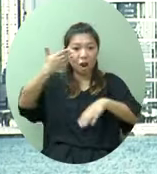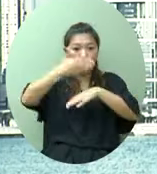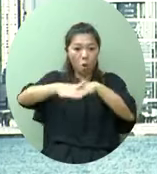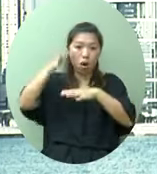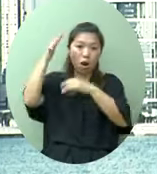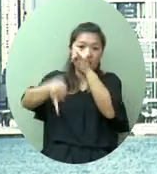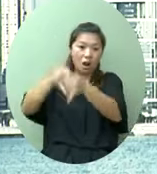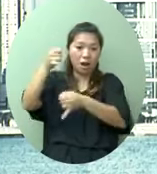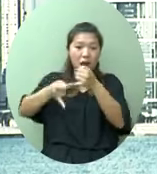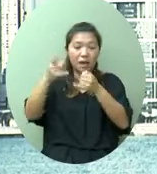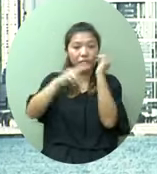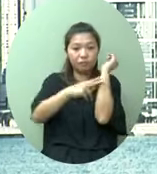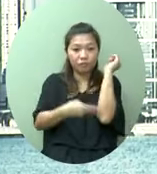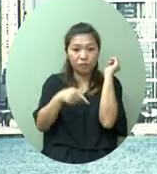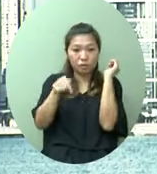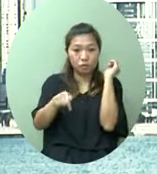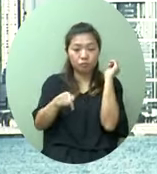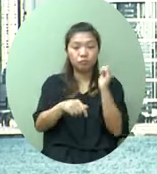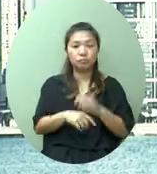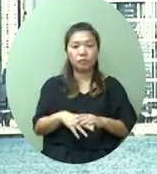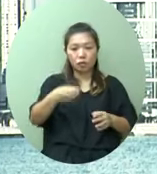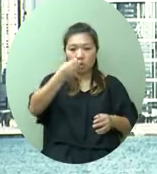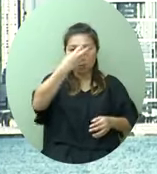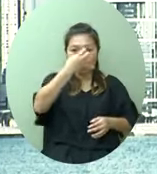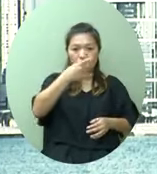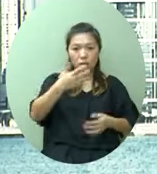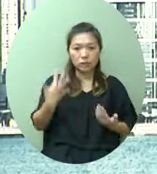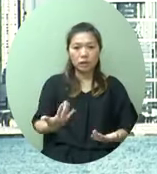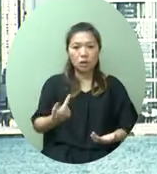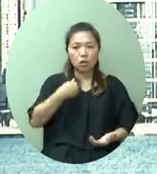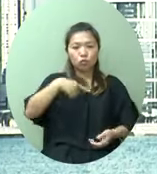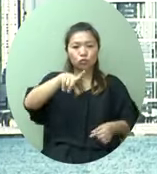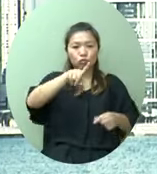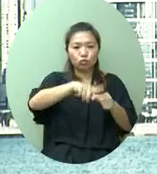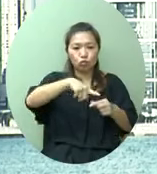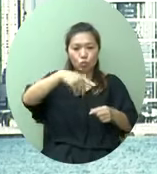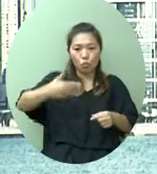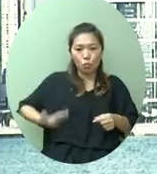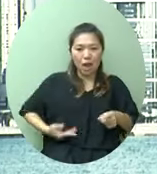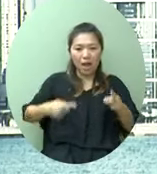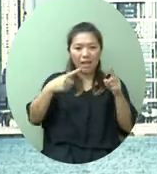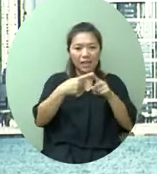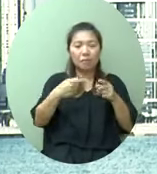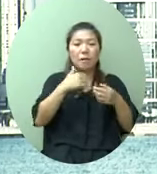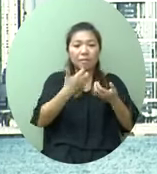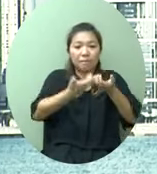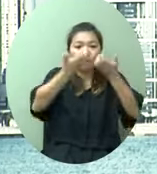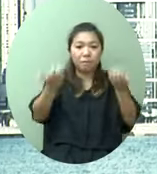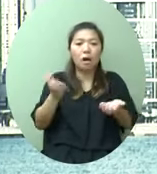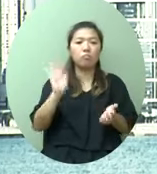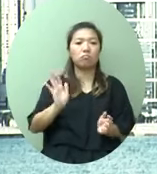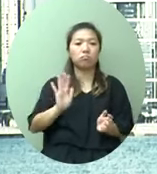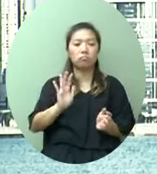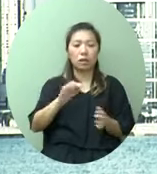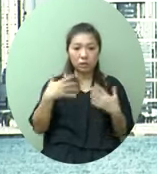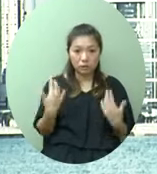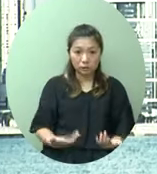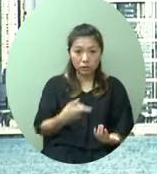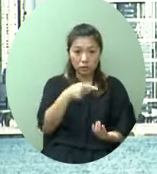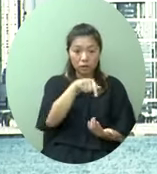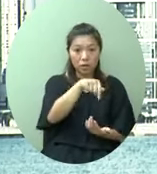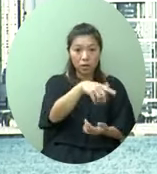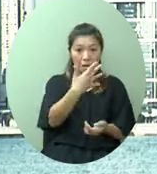一個香港作為中華人民共和國的不可分離的部分，以及今次這些所謂的制裁